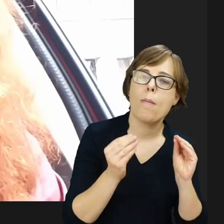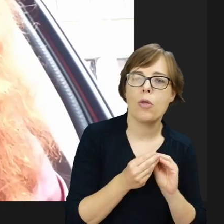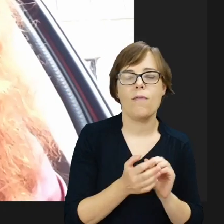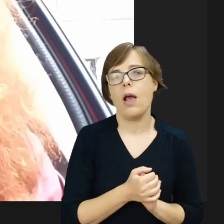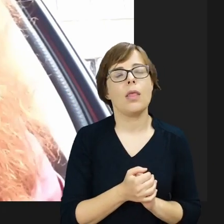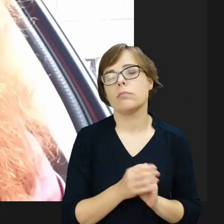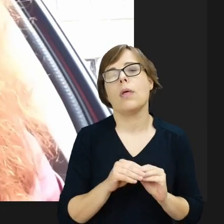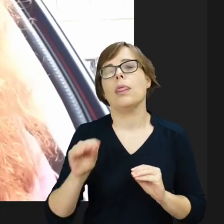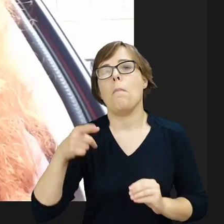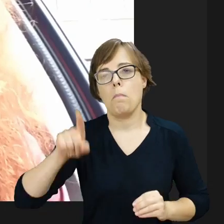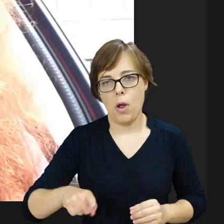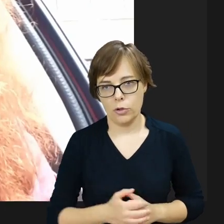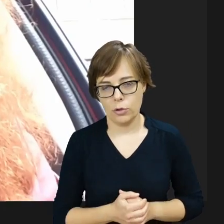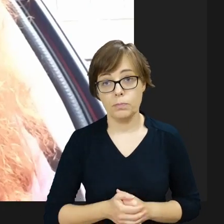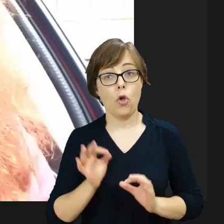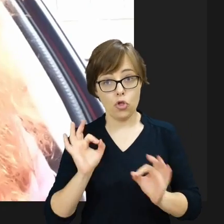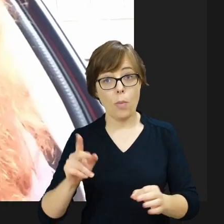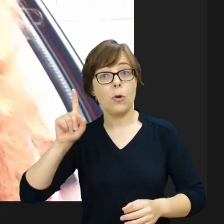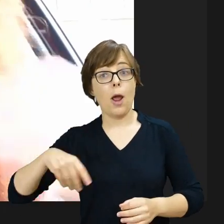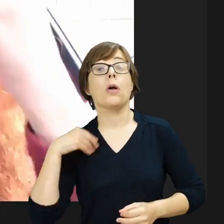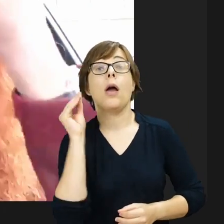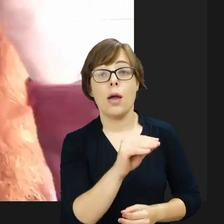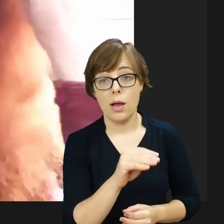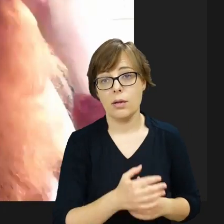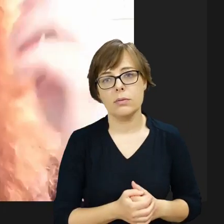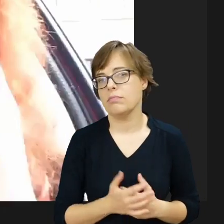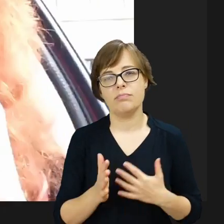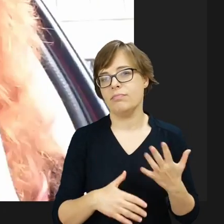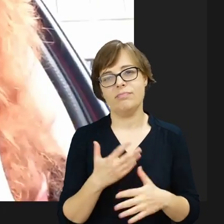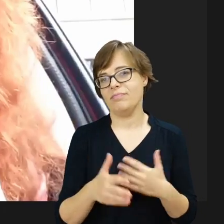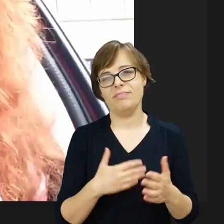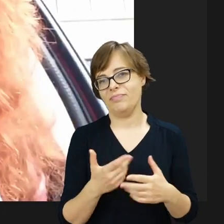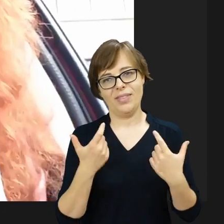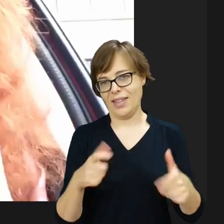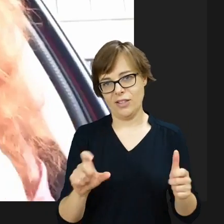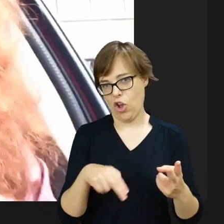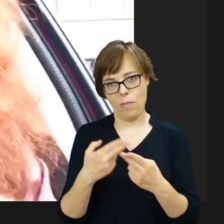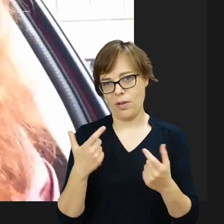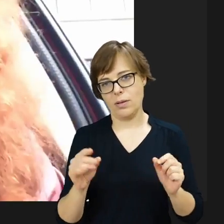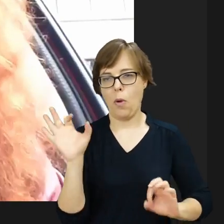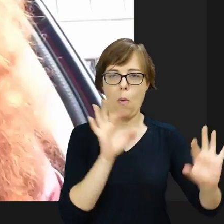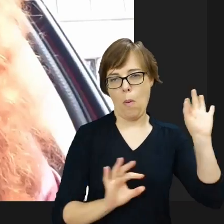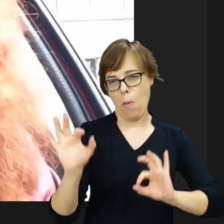miesiąc, a po miesiącu no niekoniecznie czegokolwiek się dowiadywaliśmy. Ja